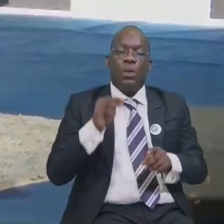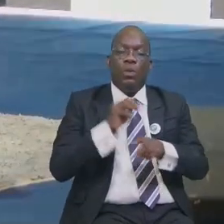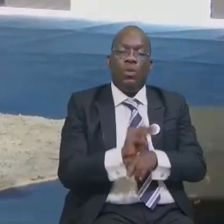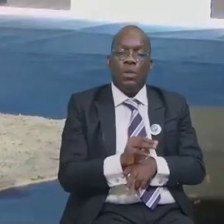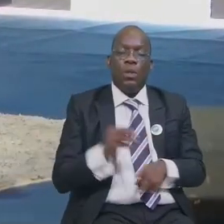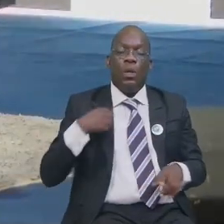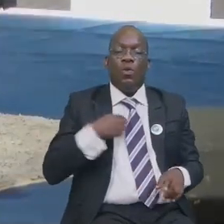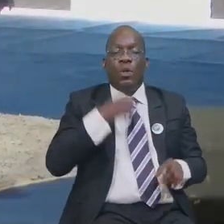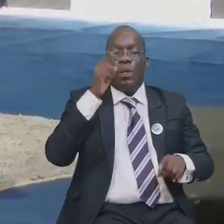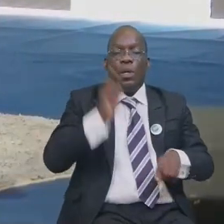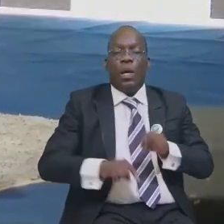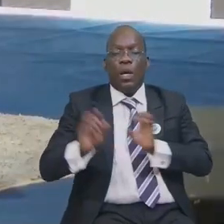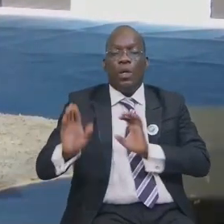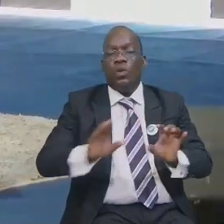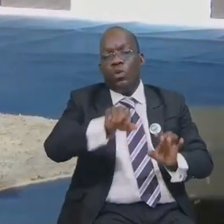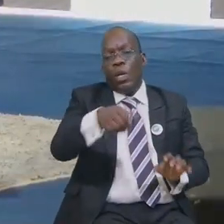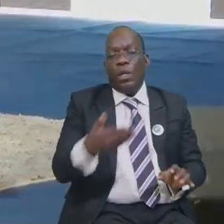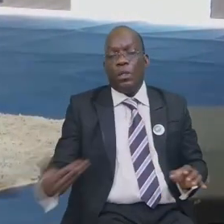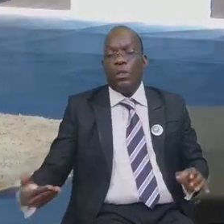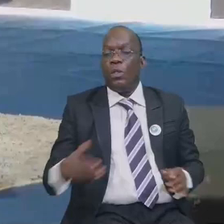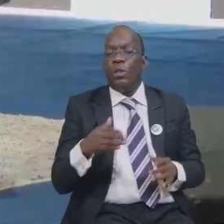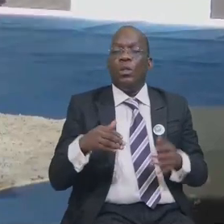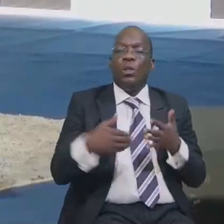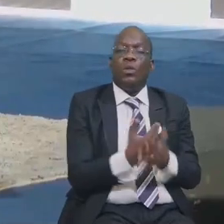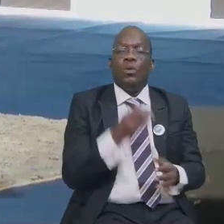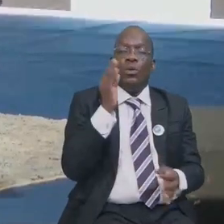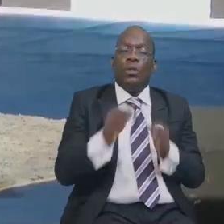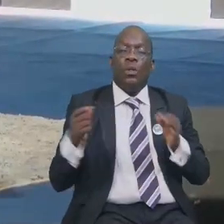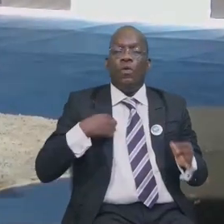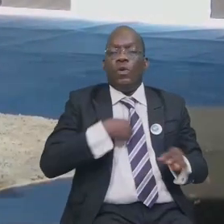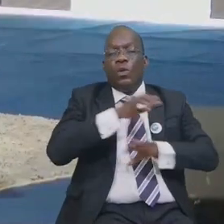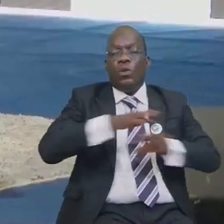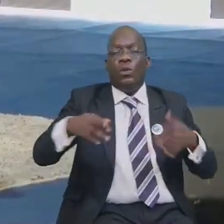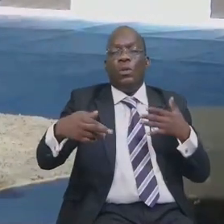nous ne pouvons rien faire de nouveau si nous ne réparons pas l'autel.